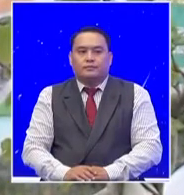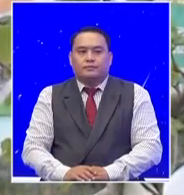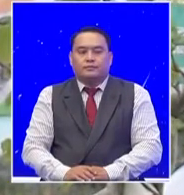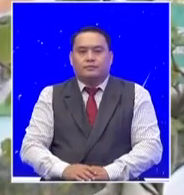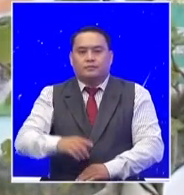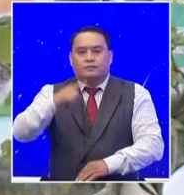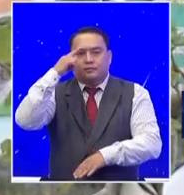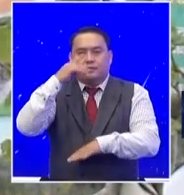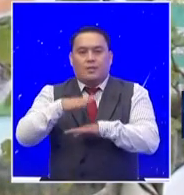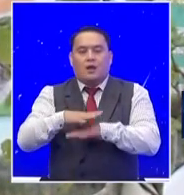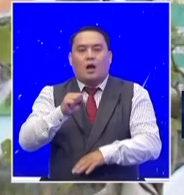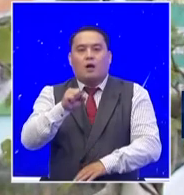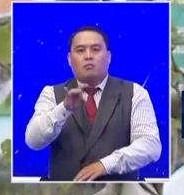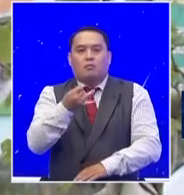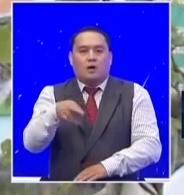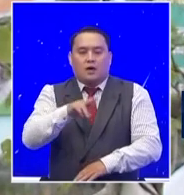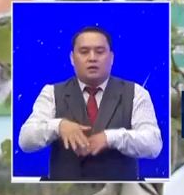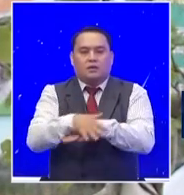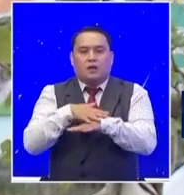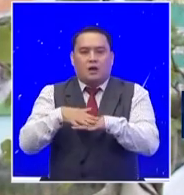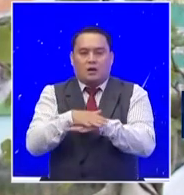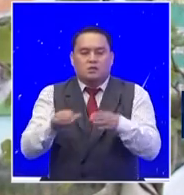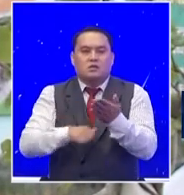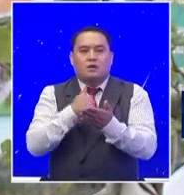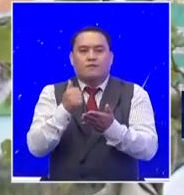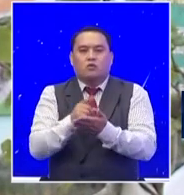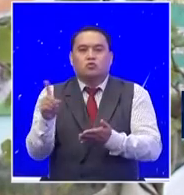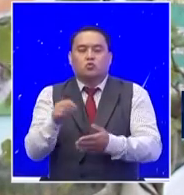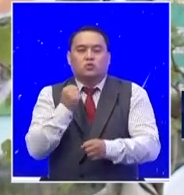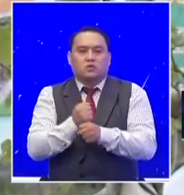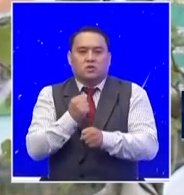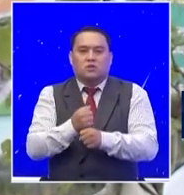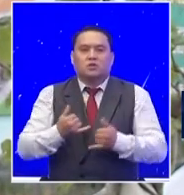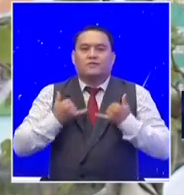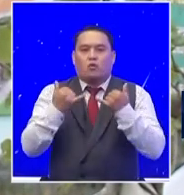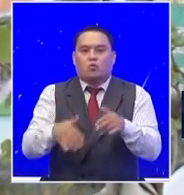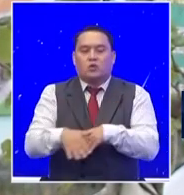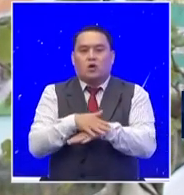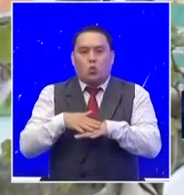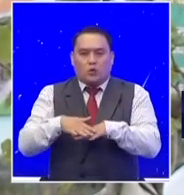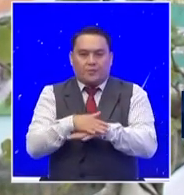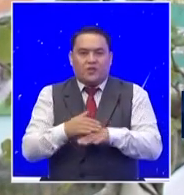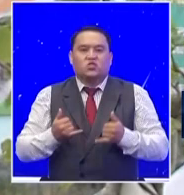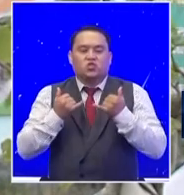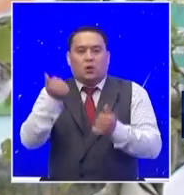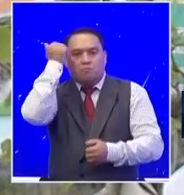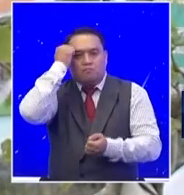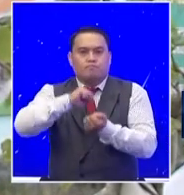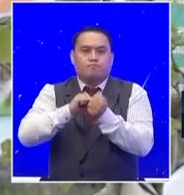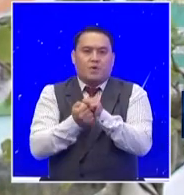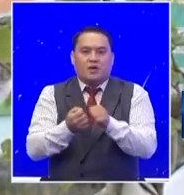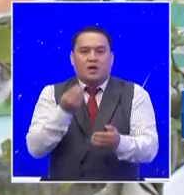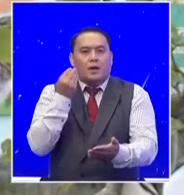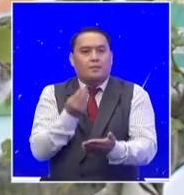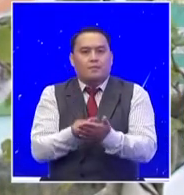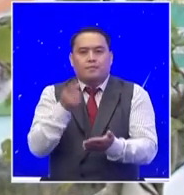Абай Кунанбаев – великий сын казахской нации. Мы всегда должны помнить, что он сделал для своего народа, для страны. Чтить память предков – наш